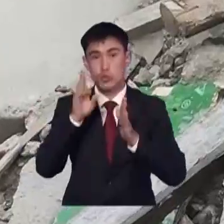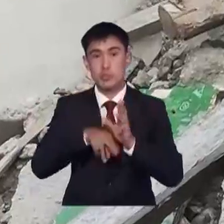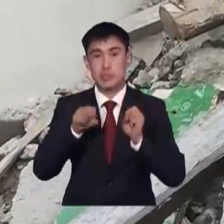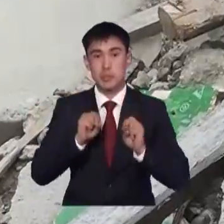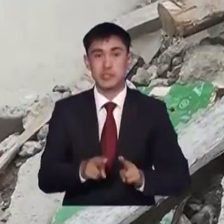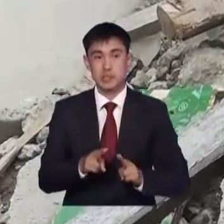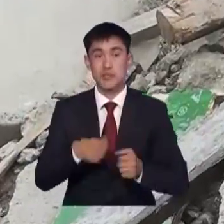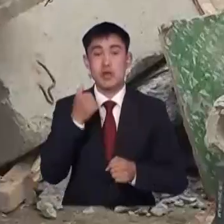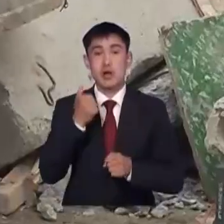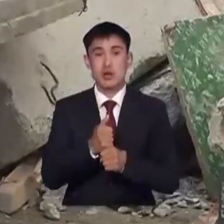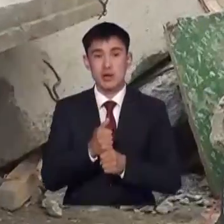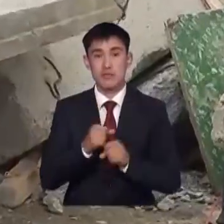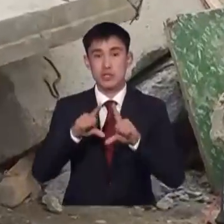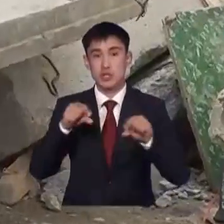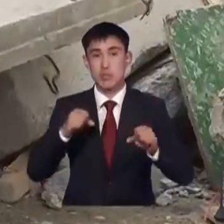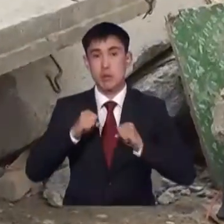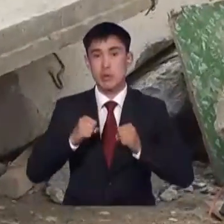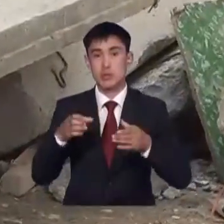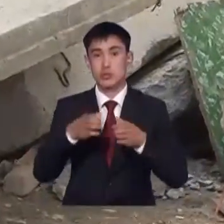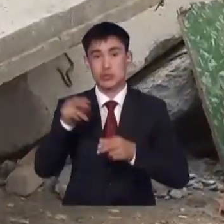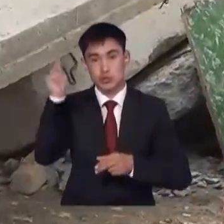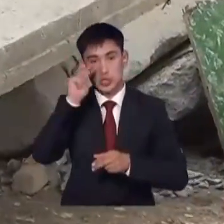безопасности главный штаб